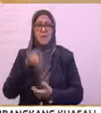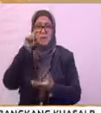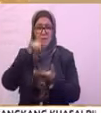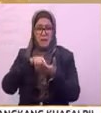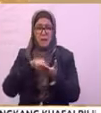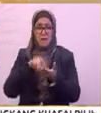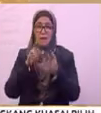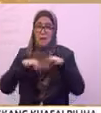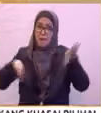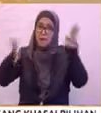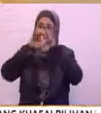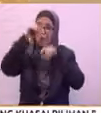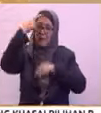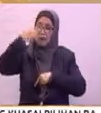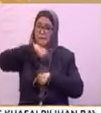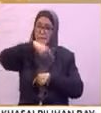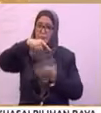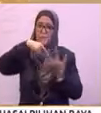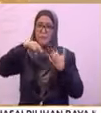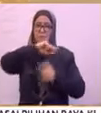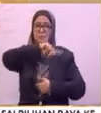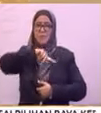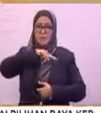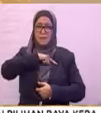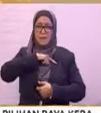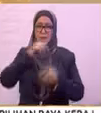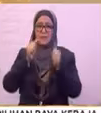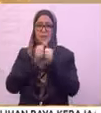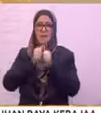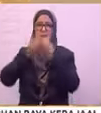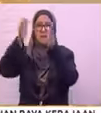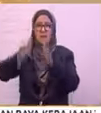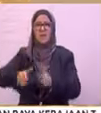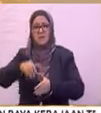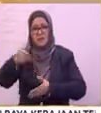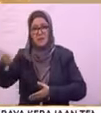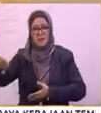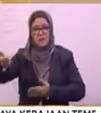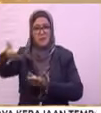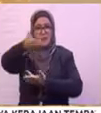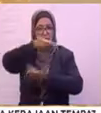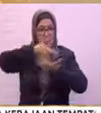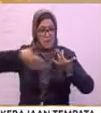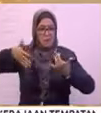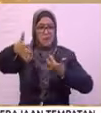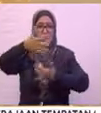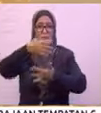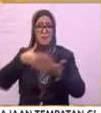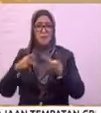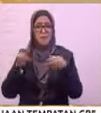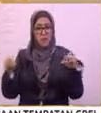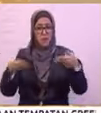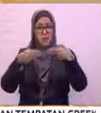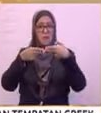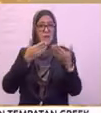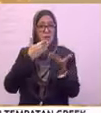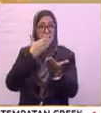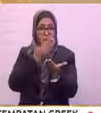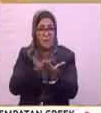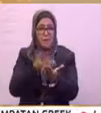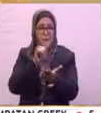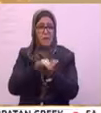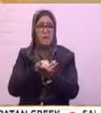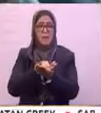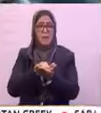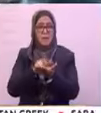interpersonal relationship dengan seorang lain. Perhubungan baik itu yang